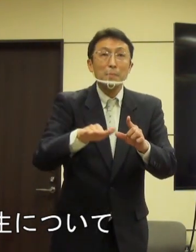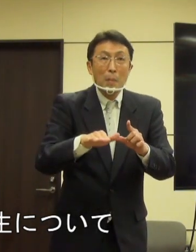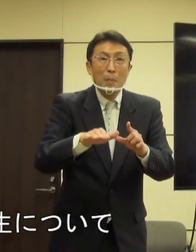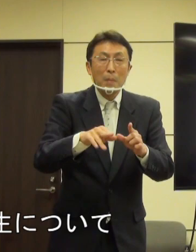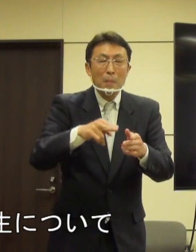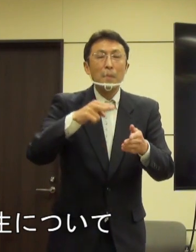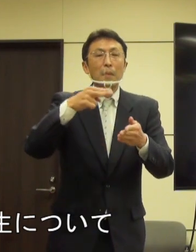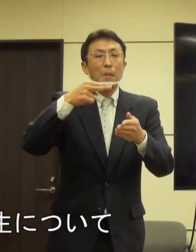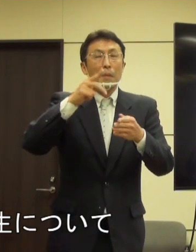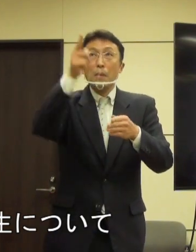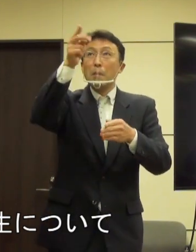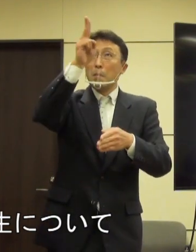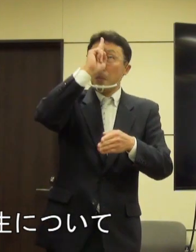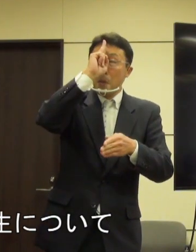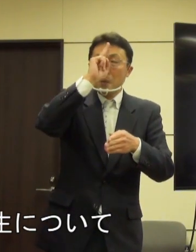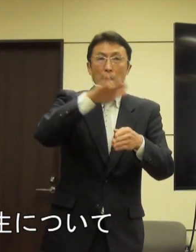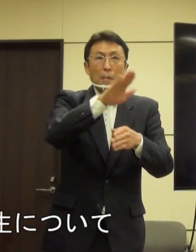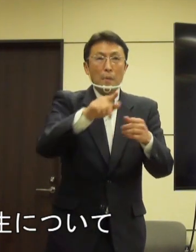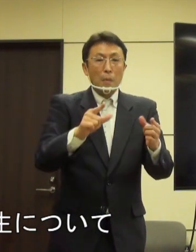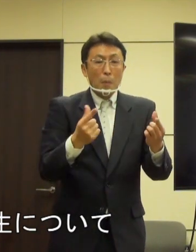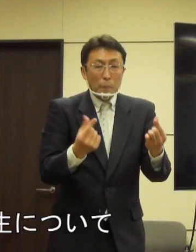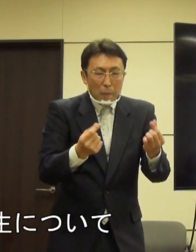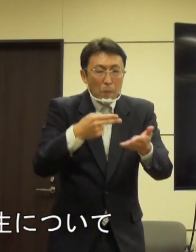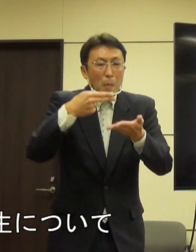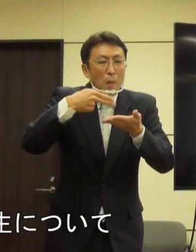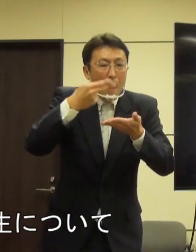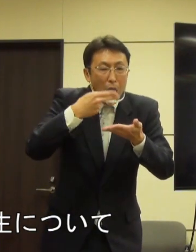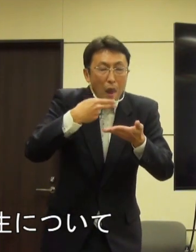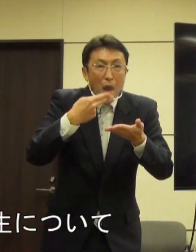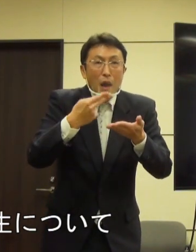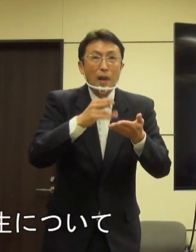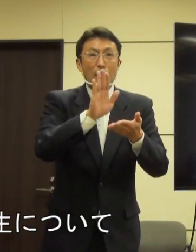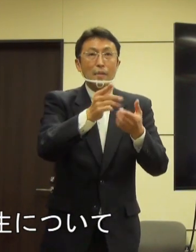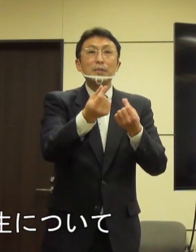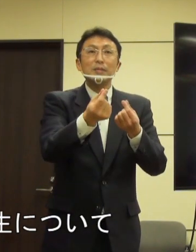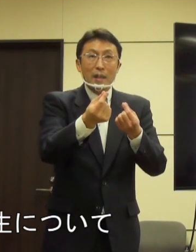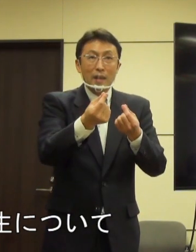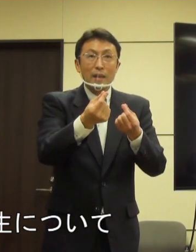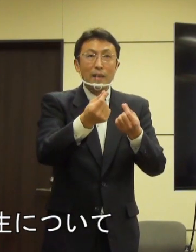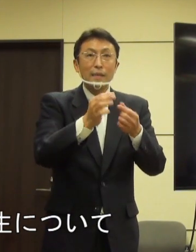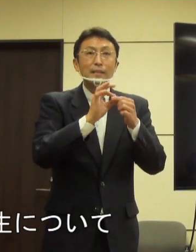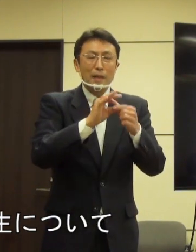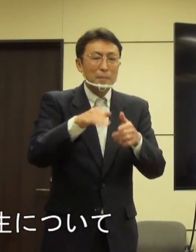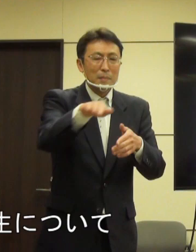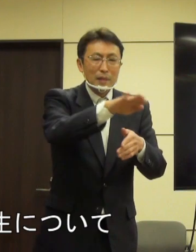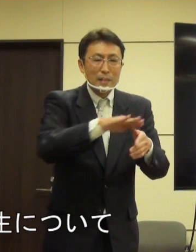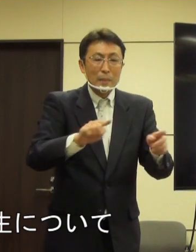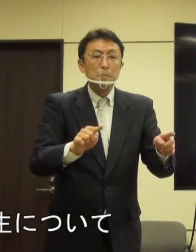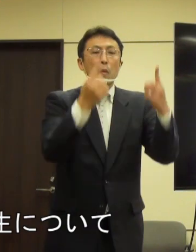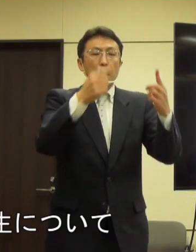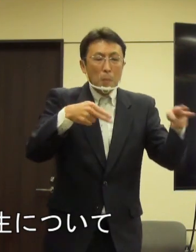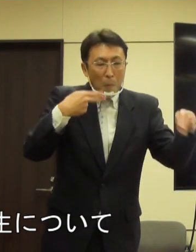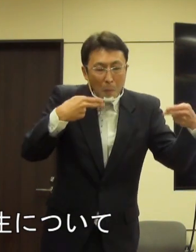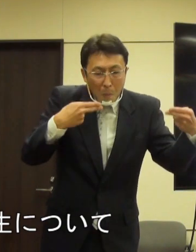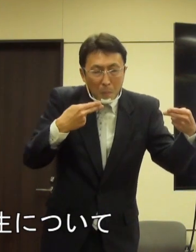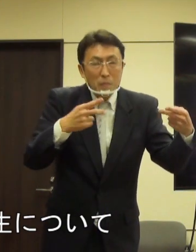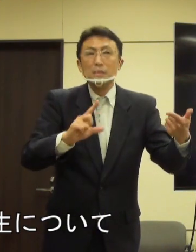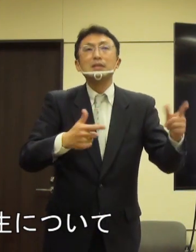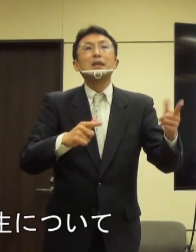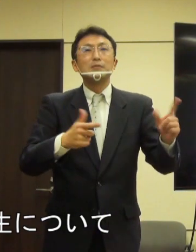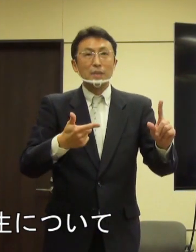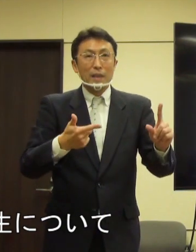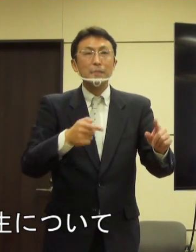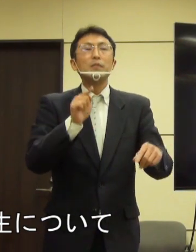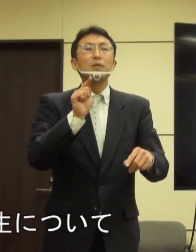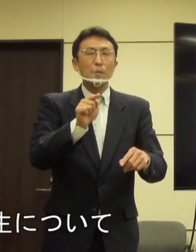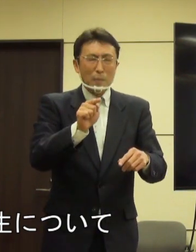食べると思うんですよねこの一緒に食べるというのやめていただきたいというふうに思いますでこれは改めて施設側に